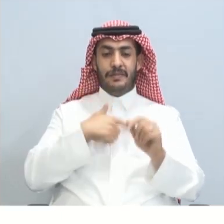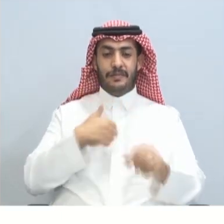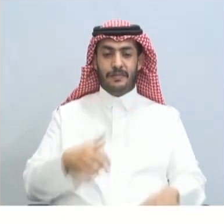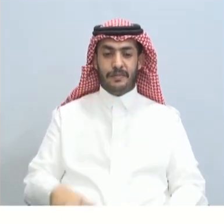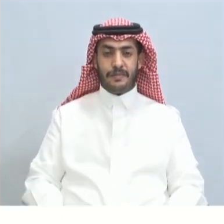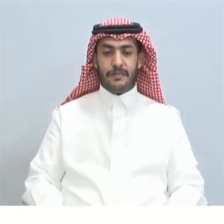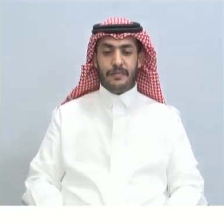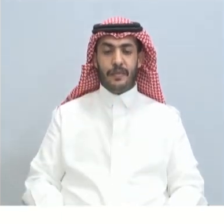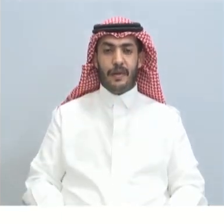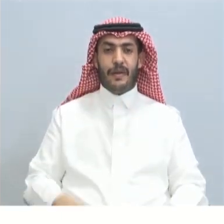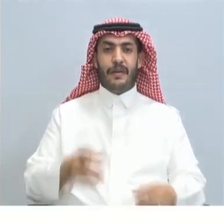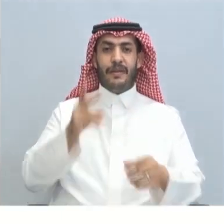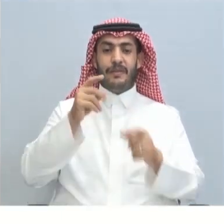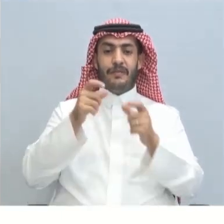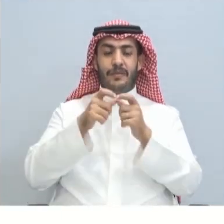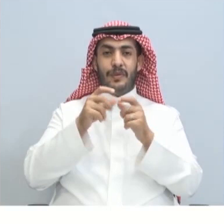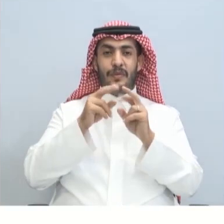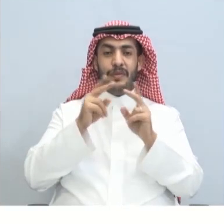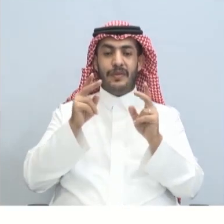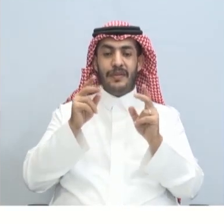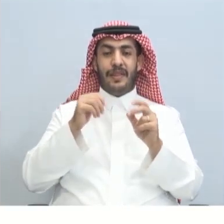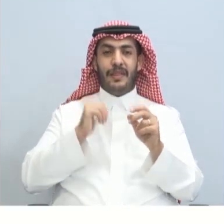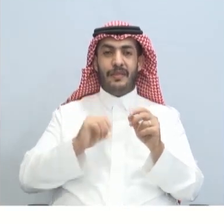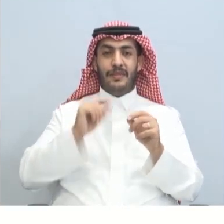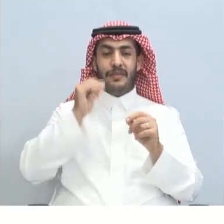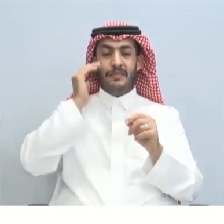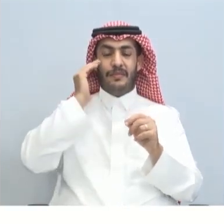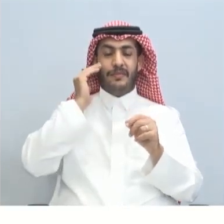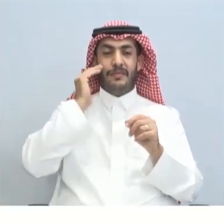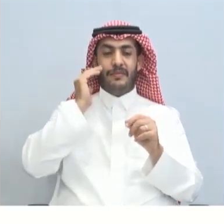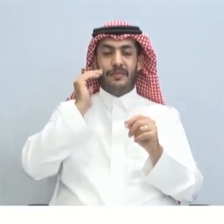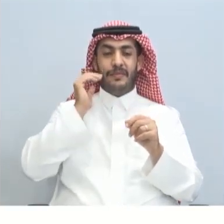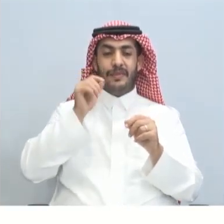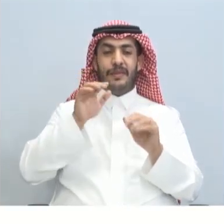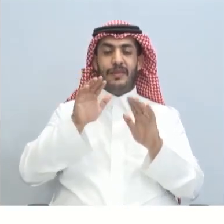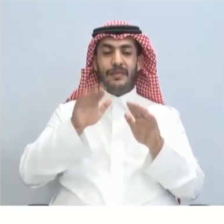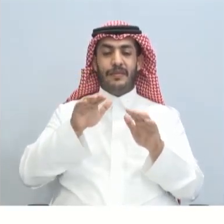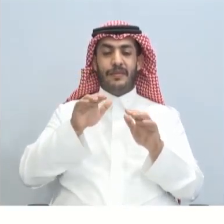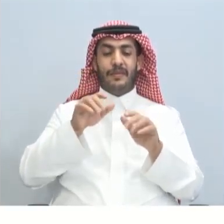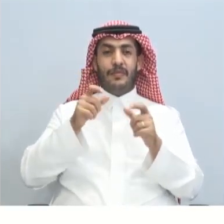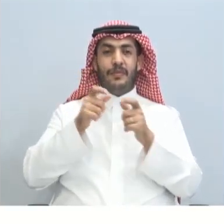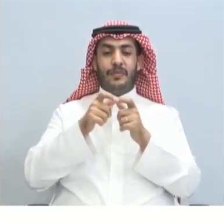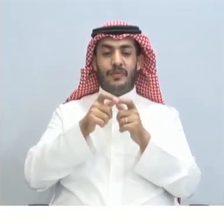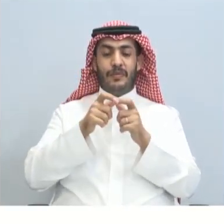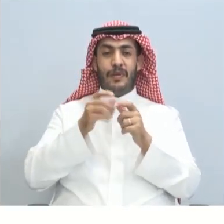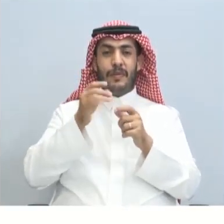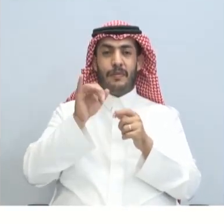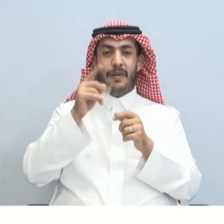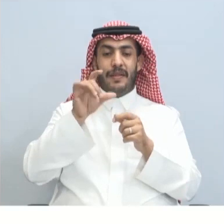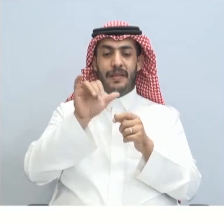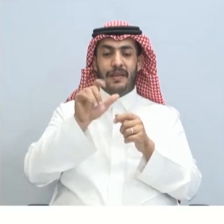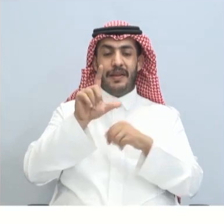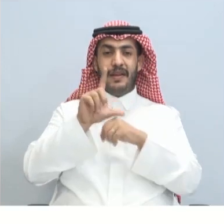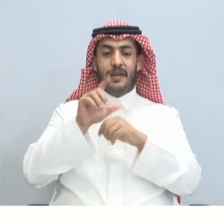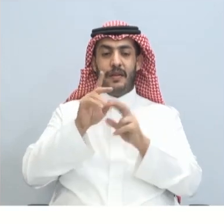الفسفوريك اما بالنسبه للمجموعات الاخرى عزيزي الطالب عزيزتي الطالبه هنالك مجموعات معدنيه